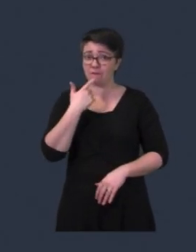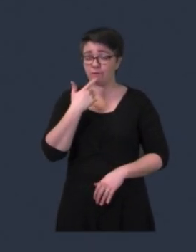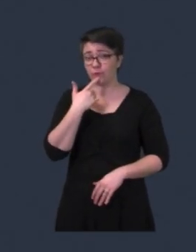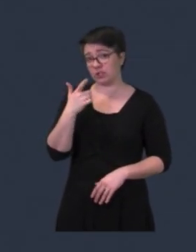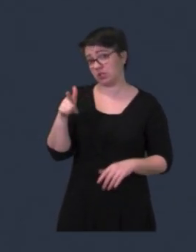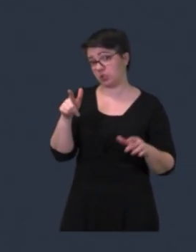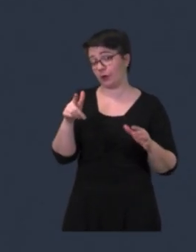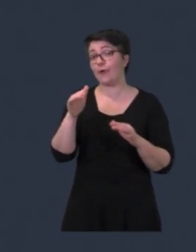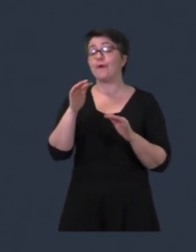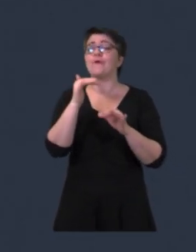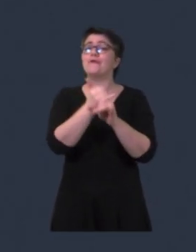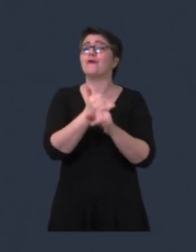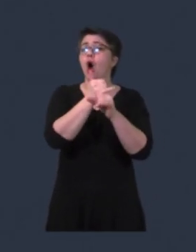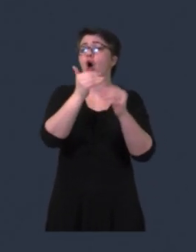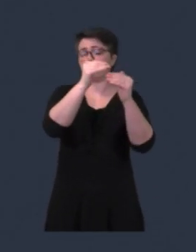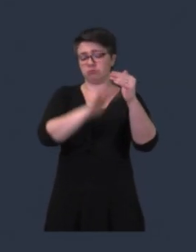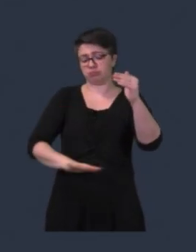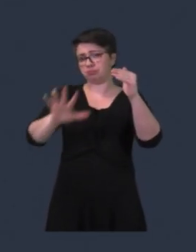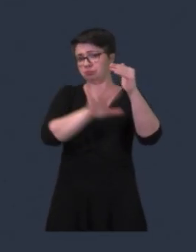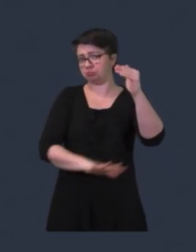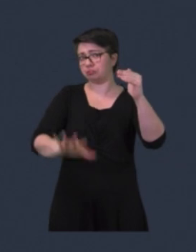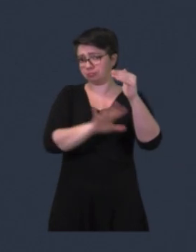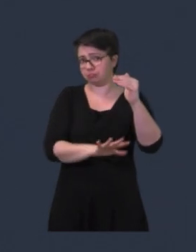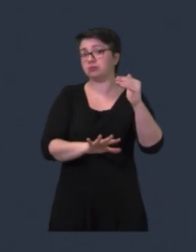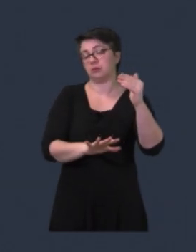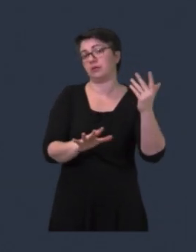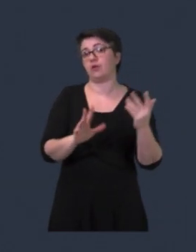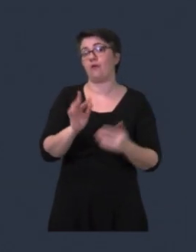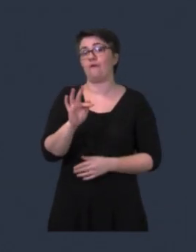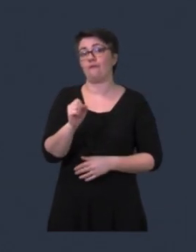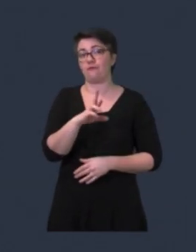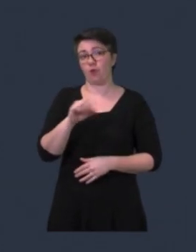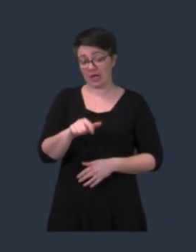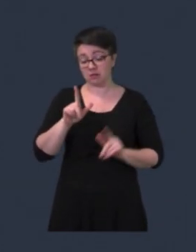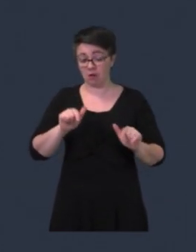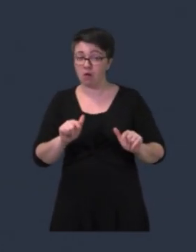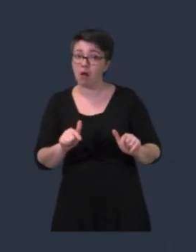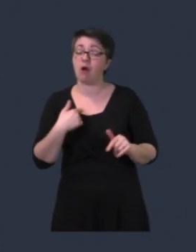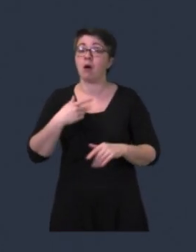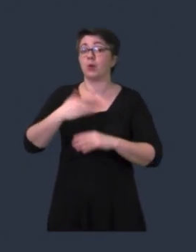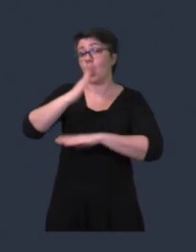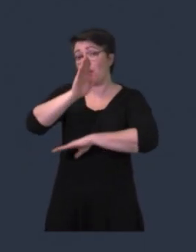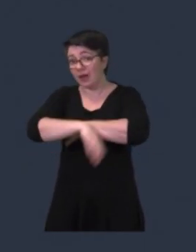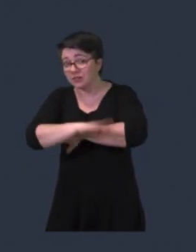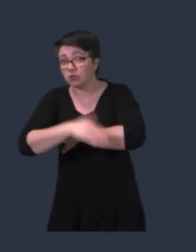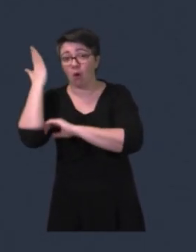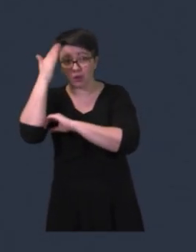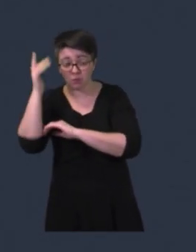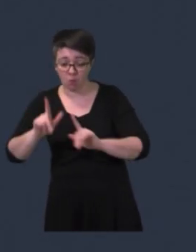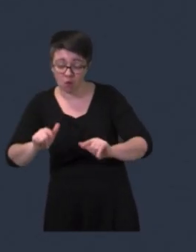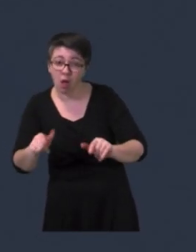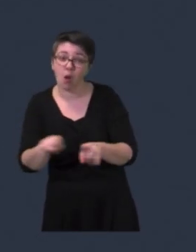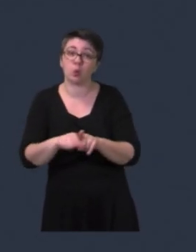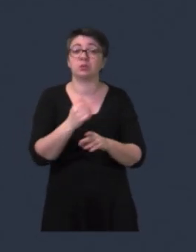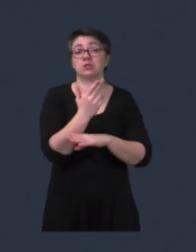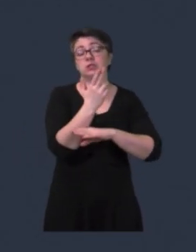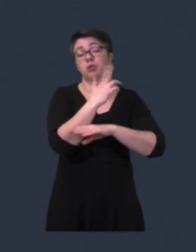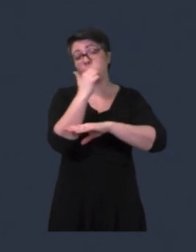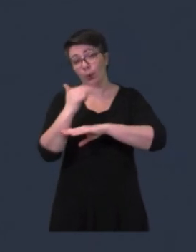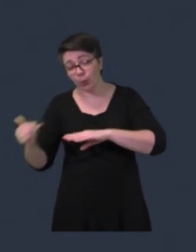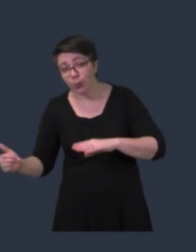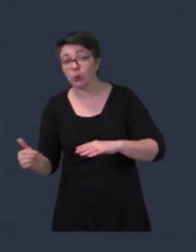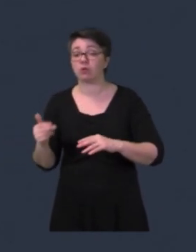cette écopole. C'est un couloir de migration, un lieu de réintroduction du castor, un habitat des loutres et une zone préservée de la chasse. Il s'agit d'une